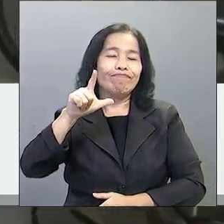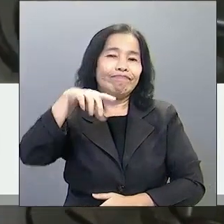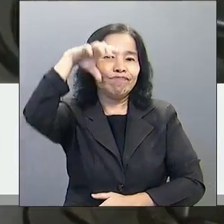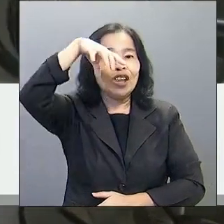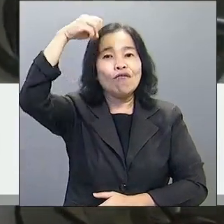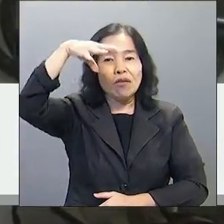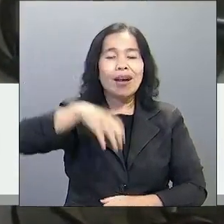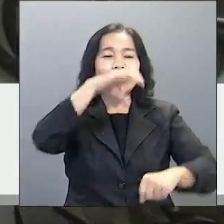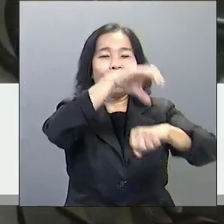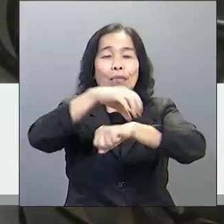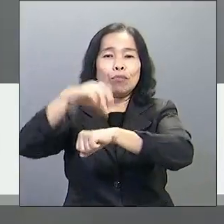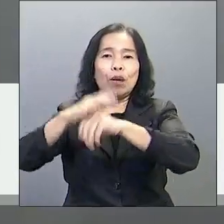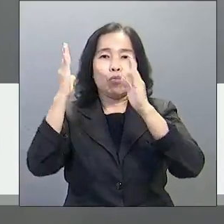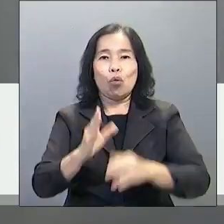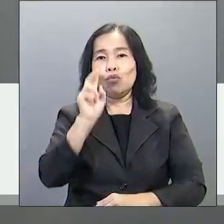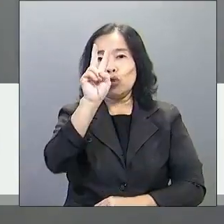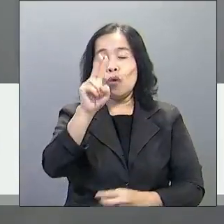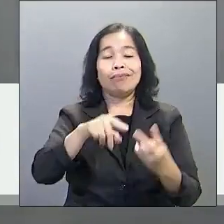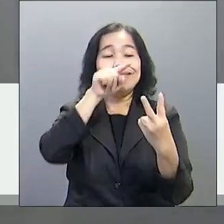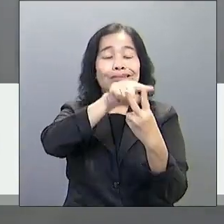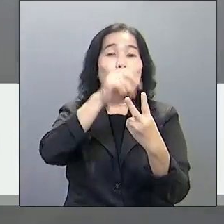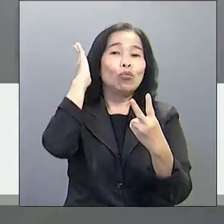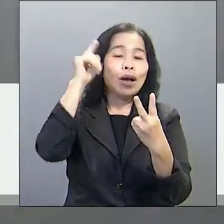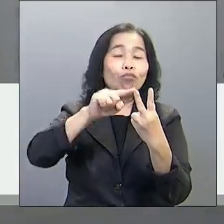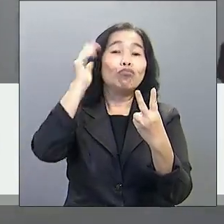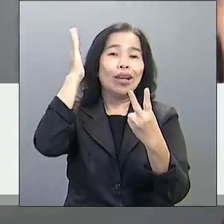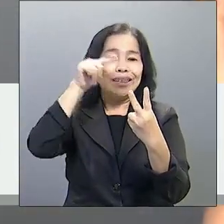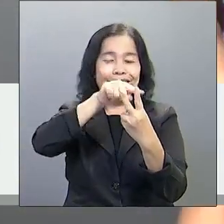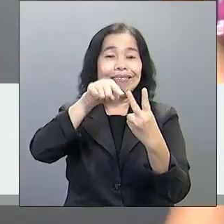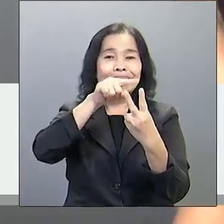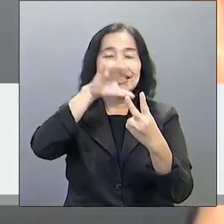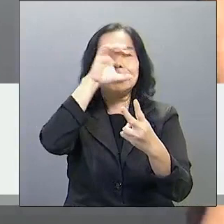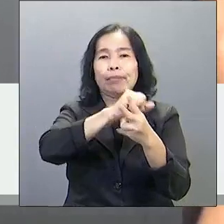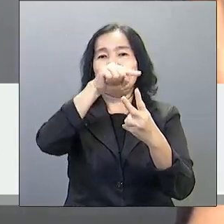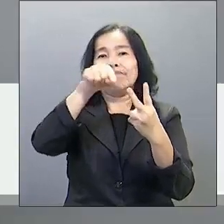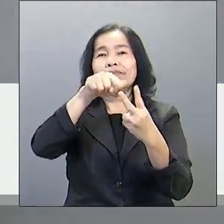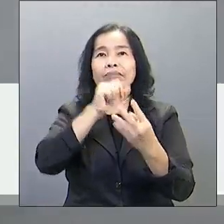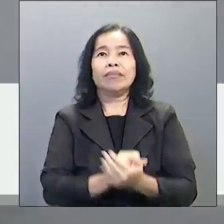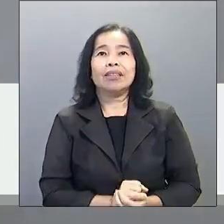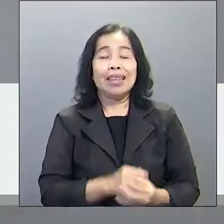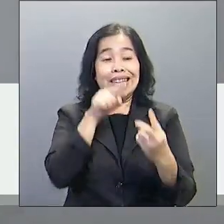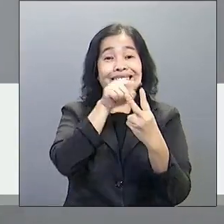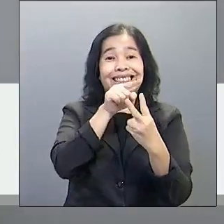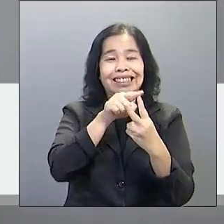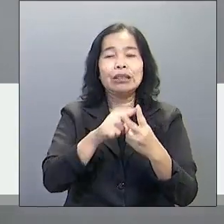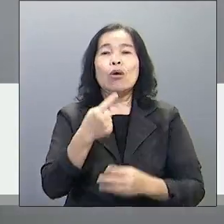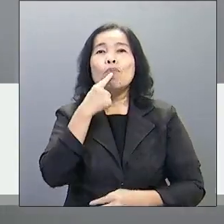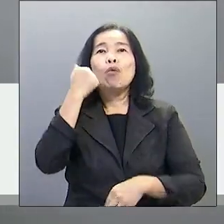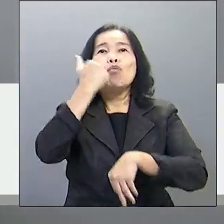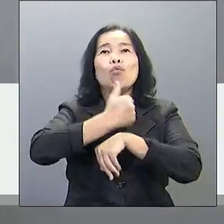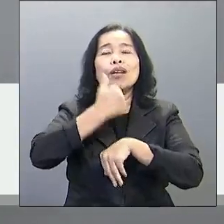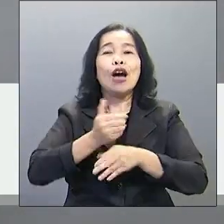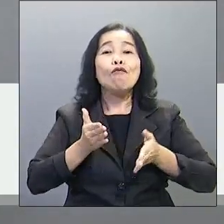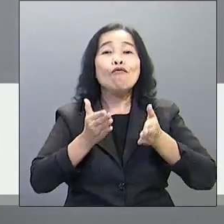าได้2คนคือนายวิชัยศรีสุนทรและนายทวีทรัพย์เขื่อนวังทางด้านนายสอนชัยชัยวงศ์หัวหน้าฝ่ายมิเตอร์ส